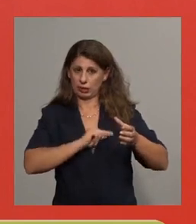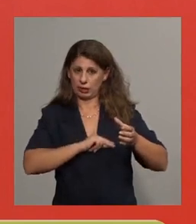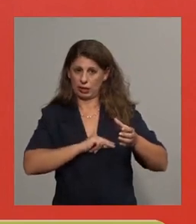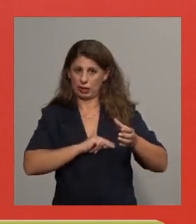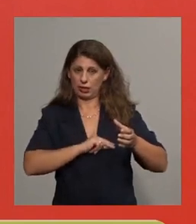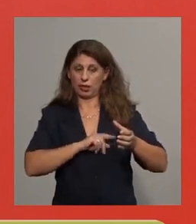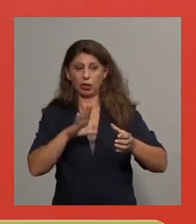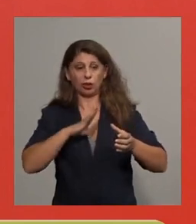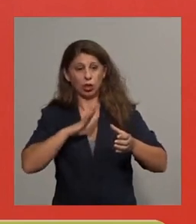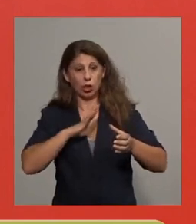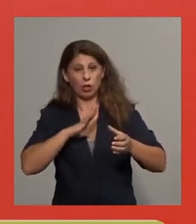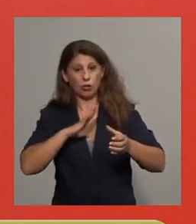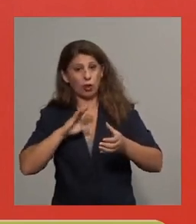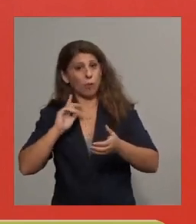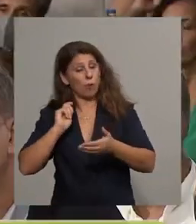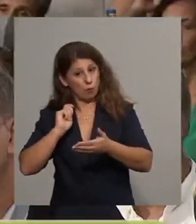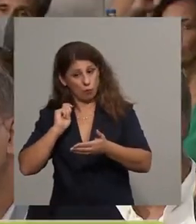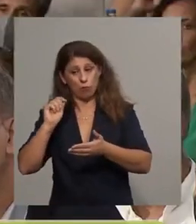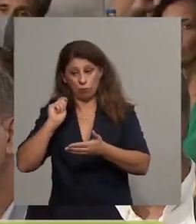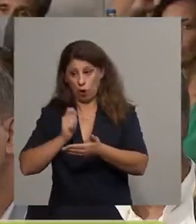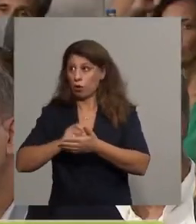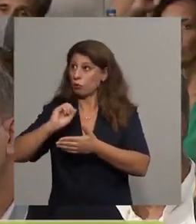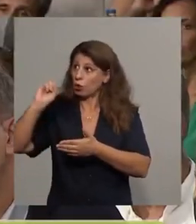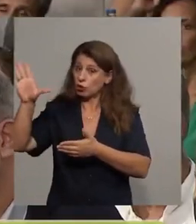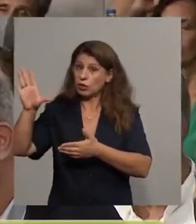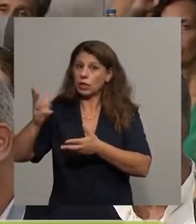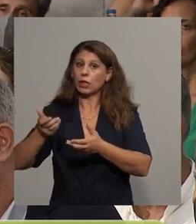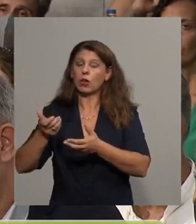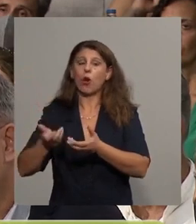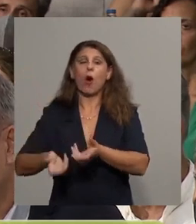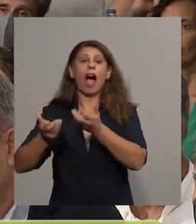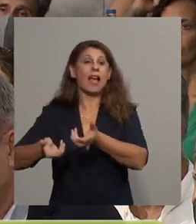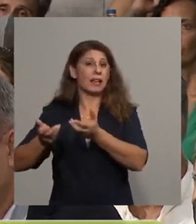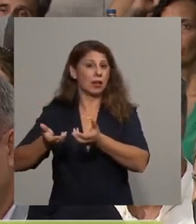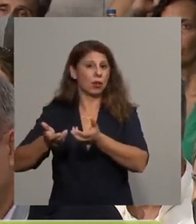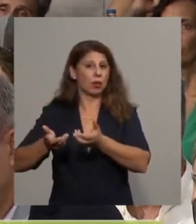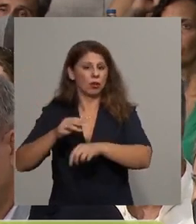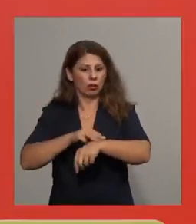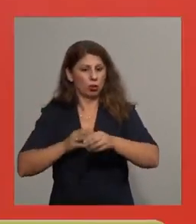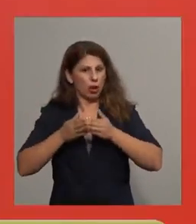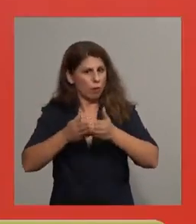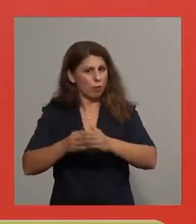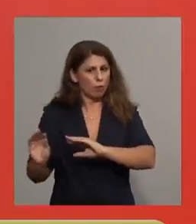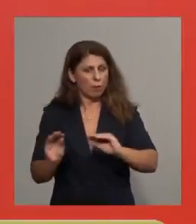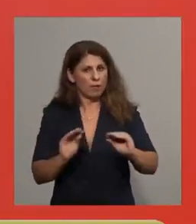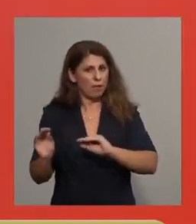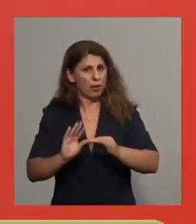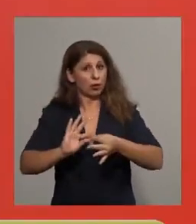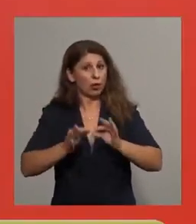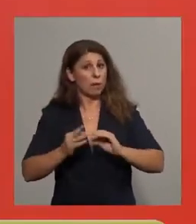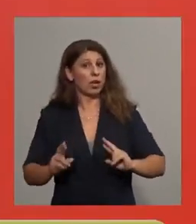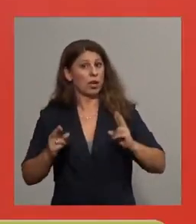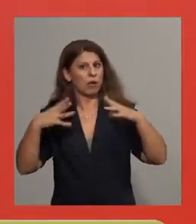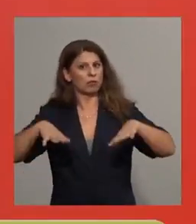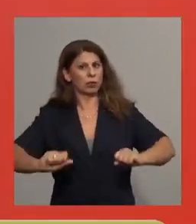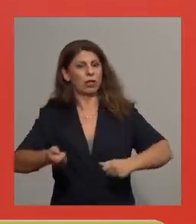των εισαγωγέων φυσικού αερίου, των εφοπλιστών που το μεταφέρουν, των ομίλων ενέργειας που